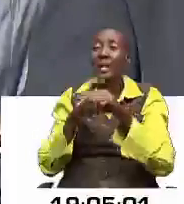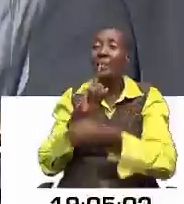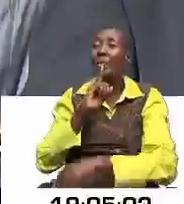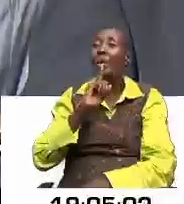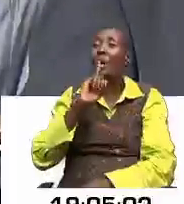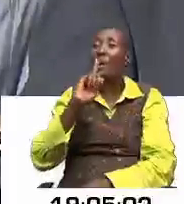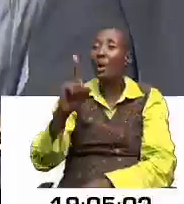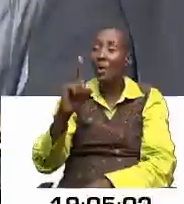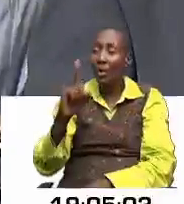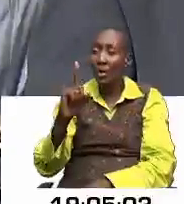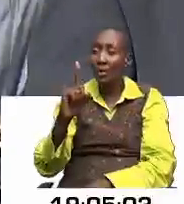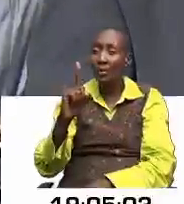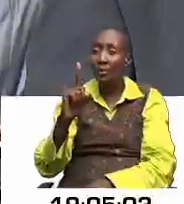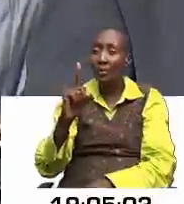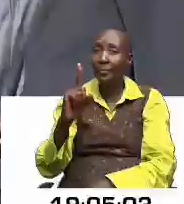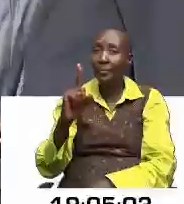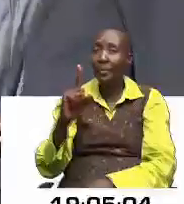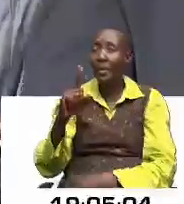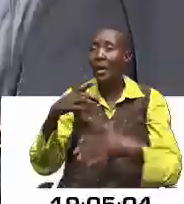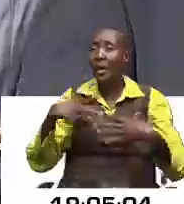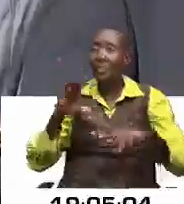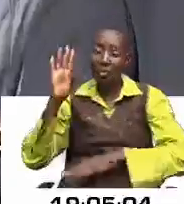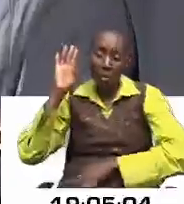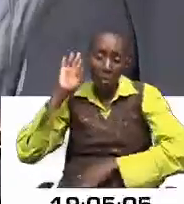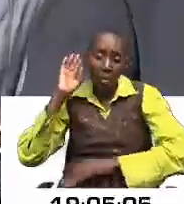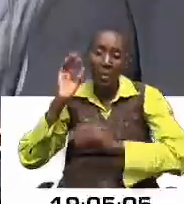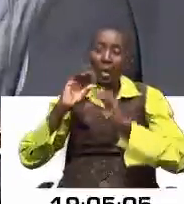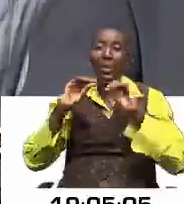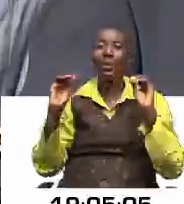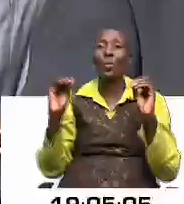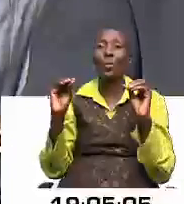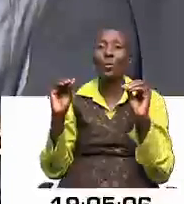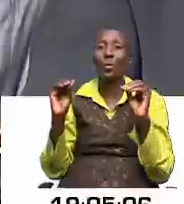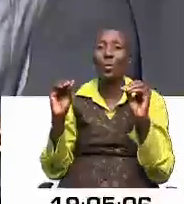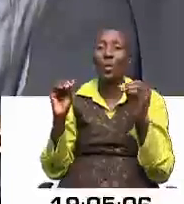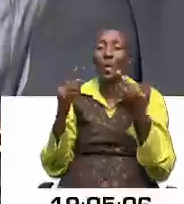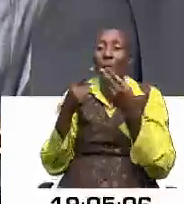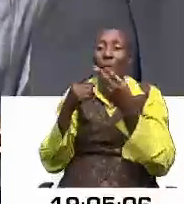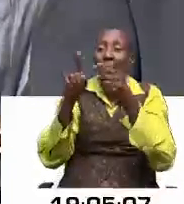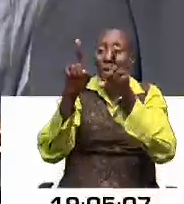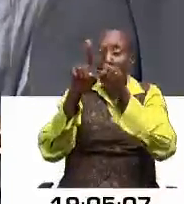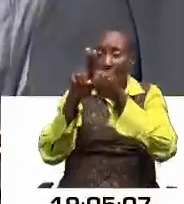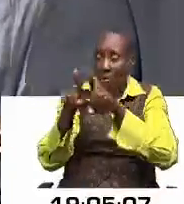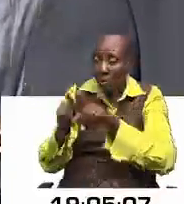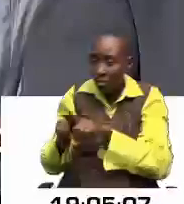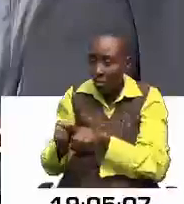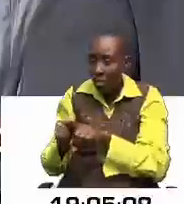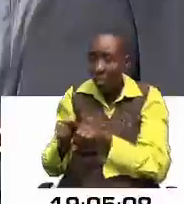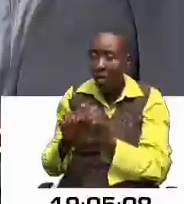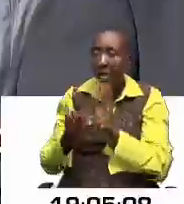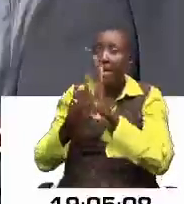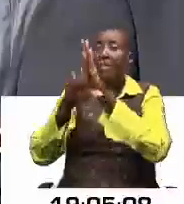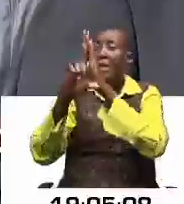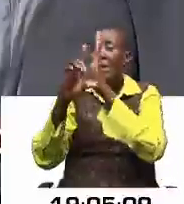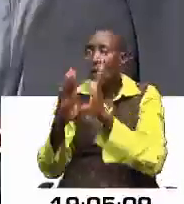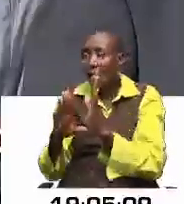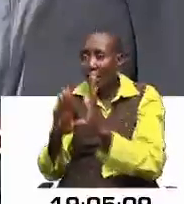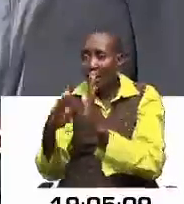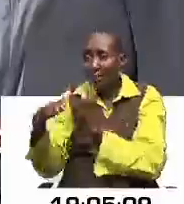yake inakuwa disobeyed. Na ukiangalia pia namna ambayo mawakili wanafanya kazi yao,